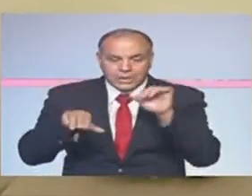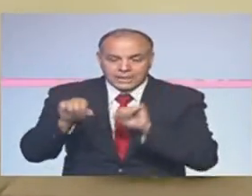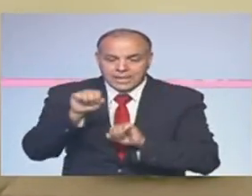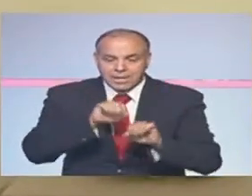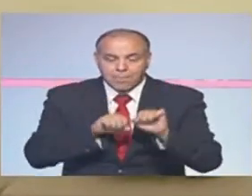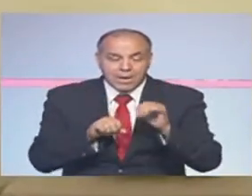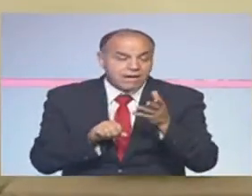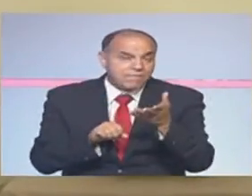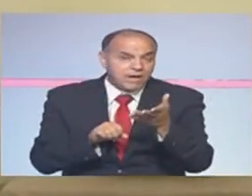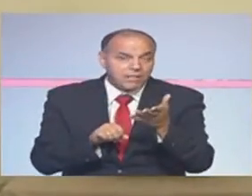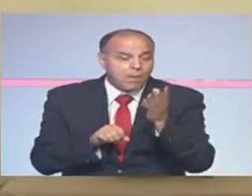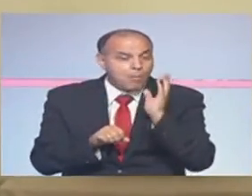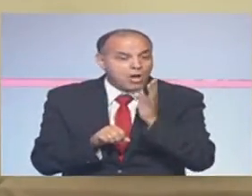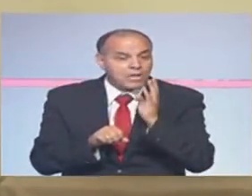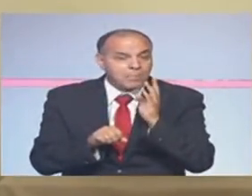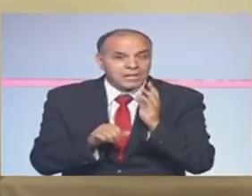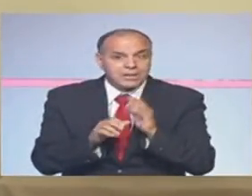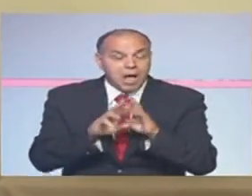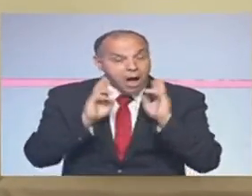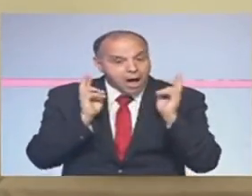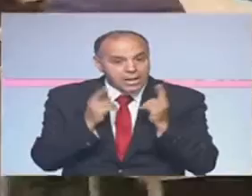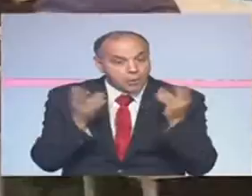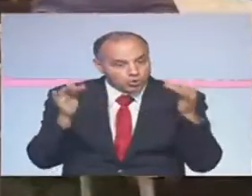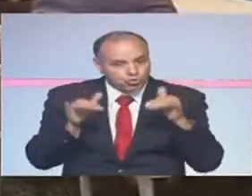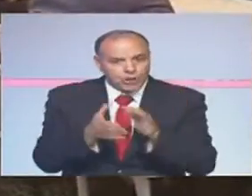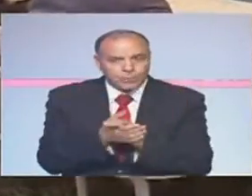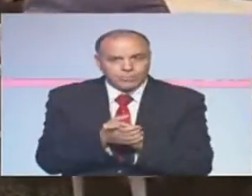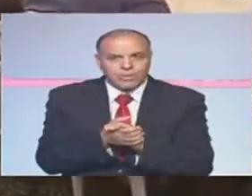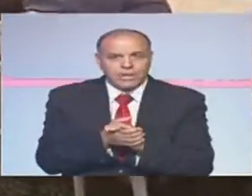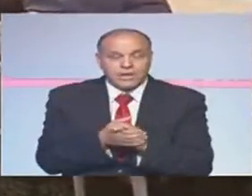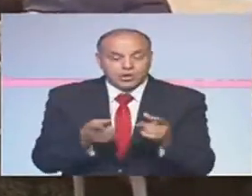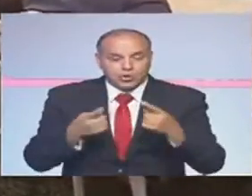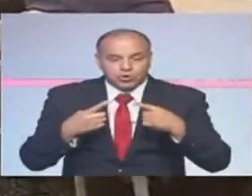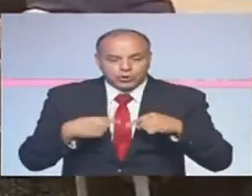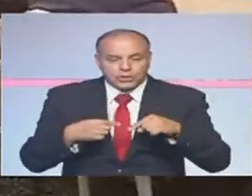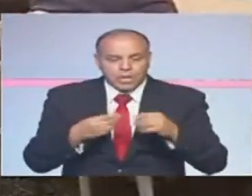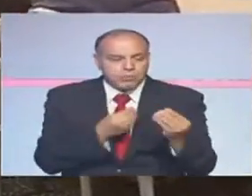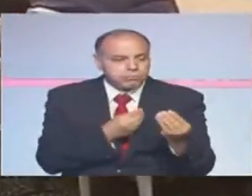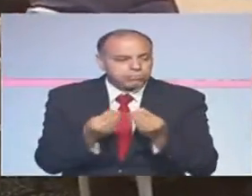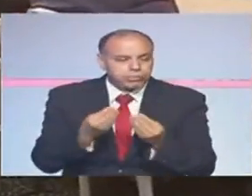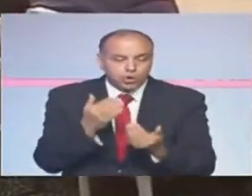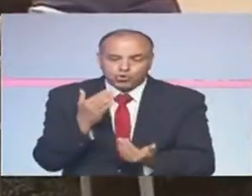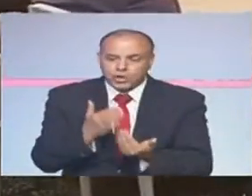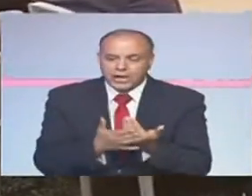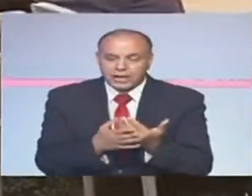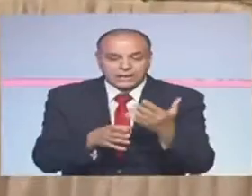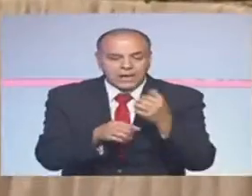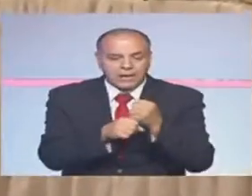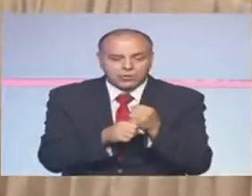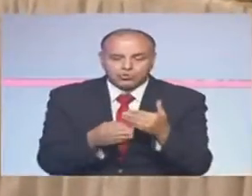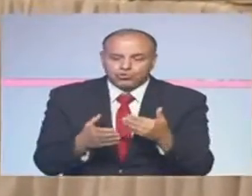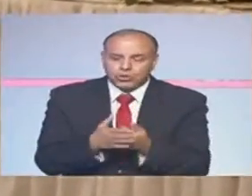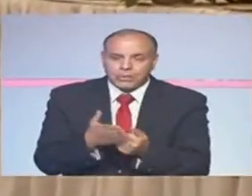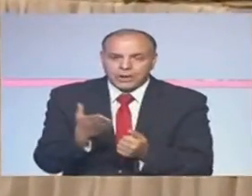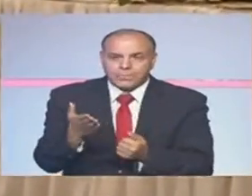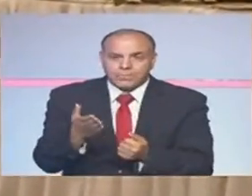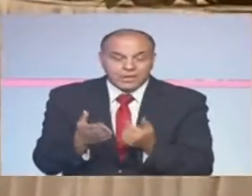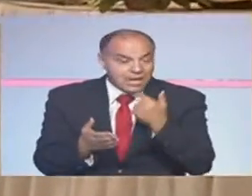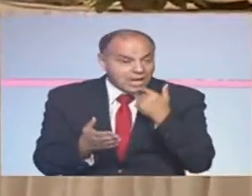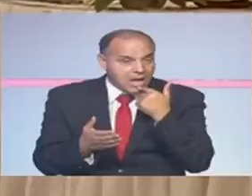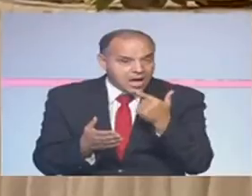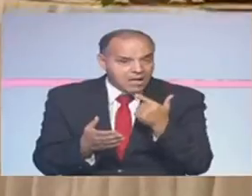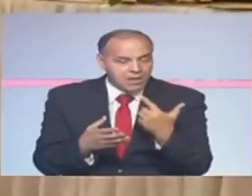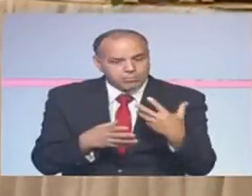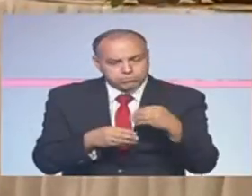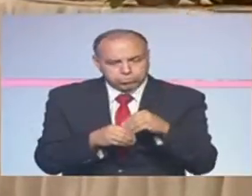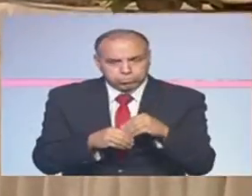مؤتمر مؤتمرات عالميه في جلسه تحضيريه جديده تحتضنها جزيره جربه وضمت